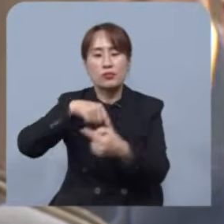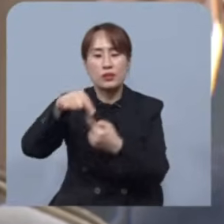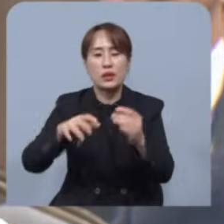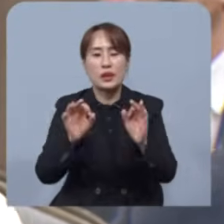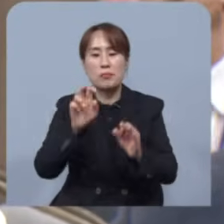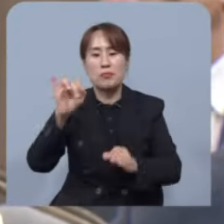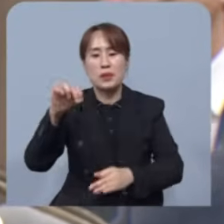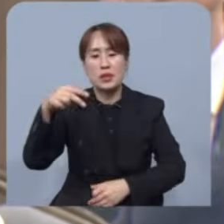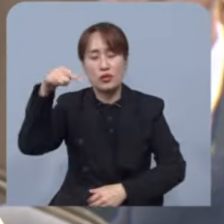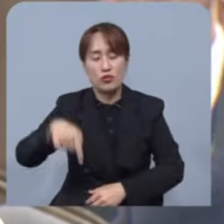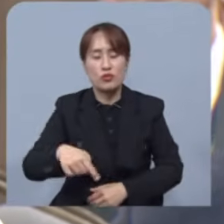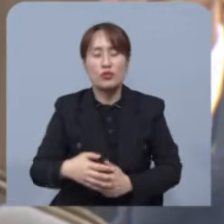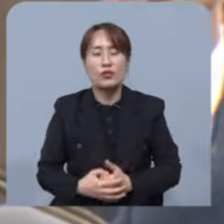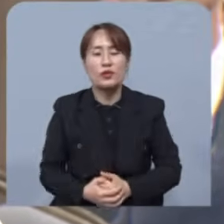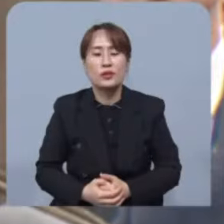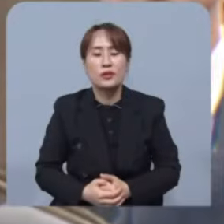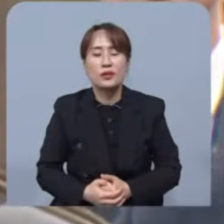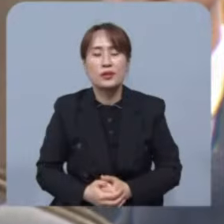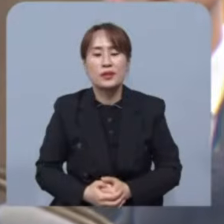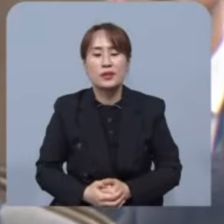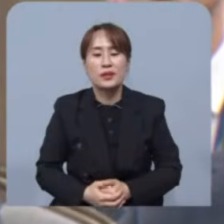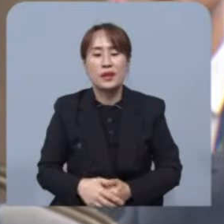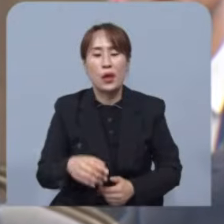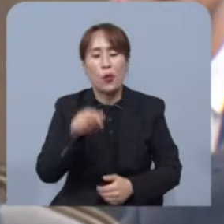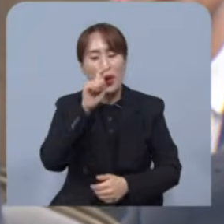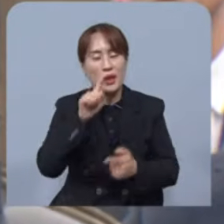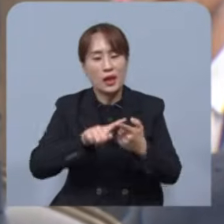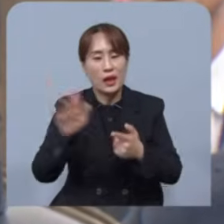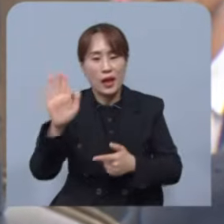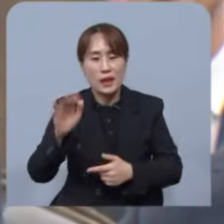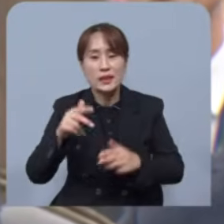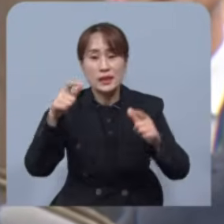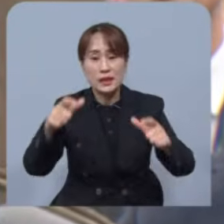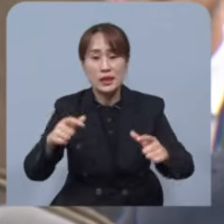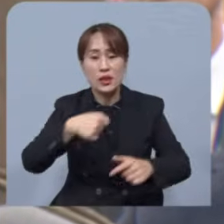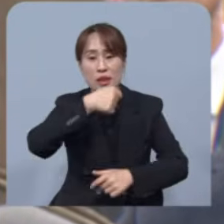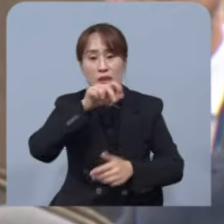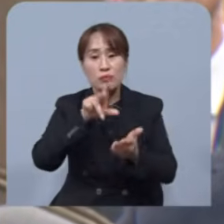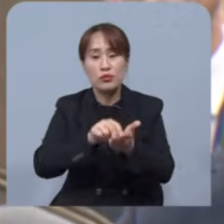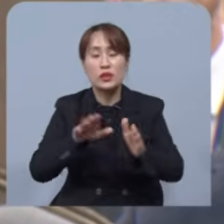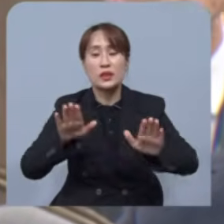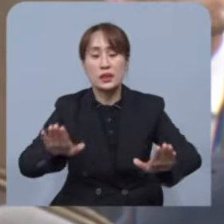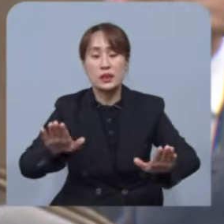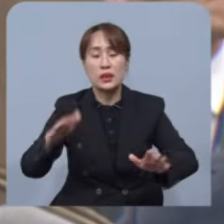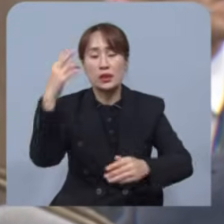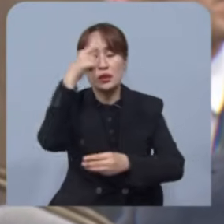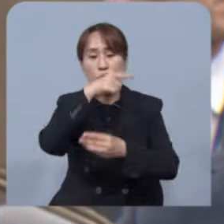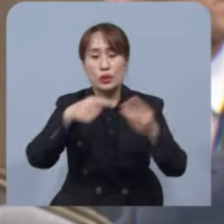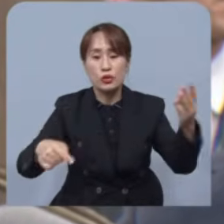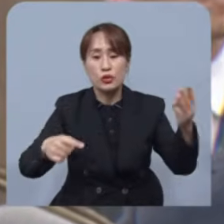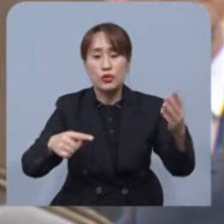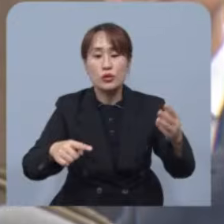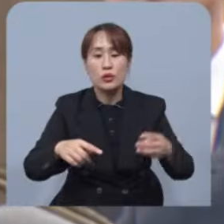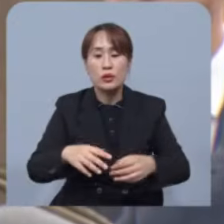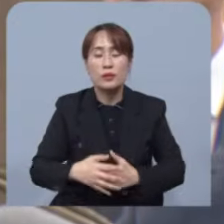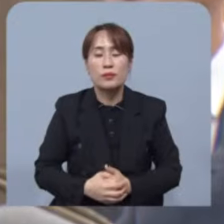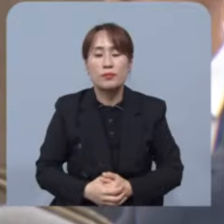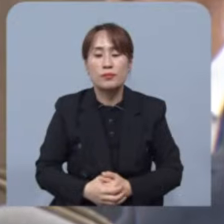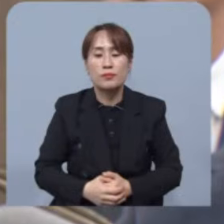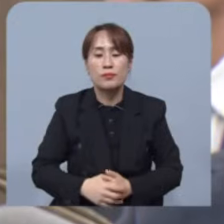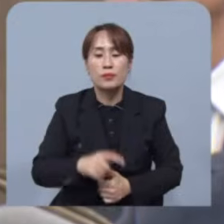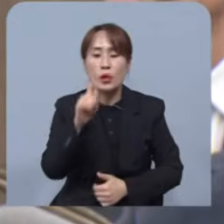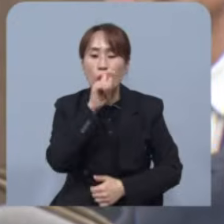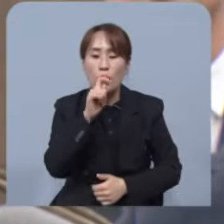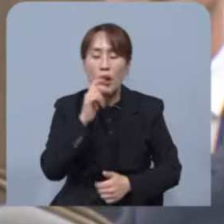오늘 이 이야기보다는 네, 지역의 그 예산 문제로 현재 청주시에서도 채 10마리가 되지 않는